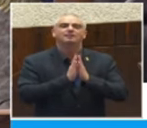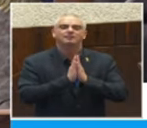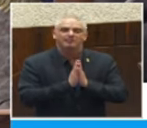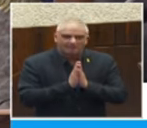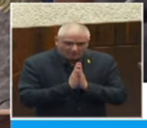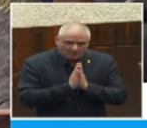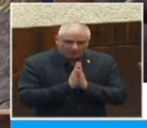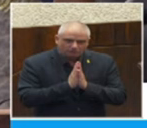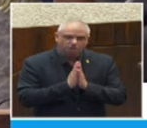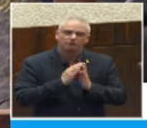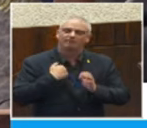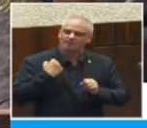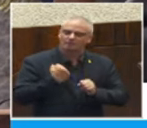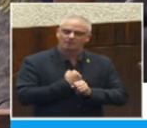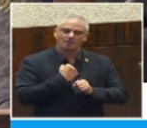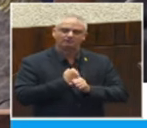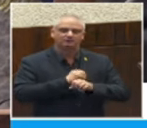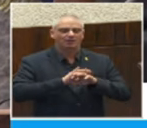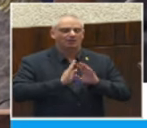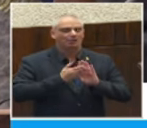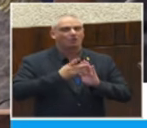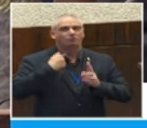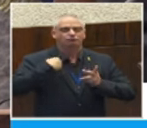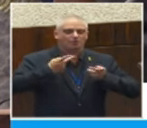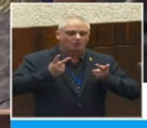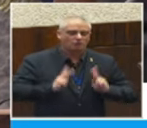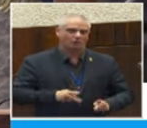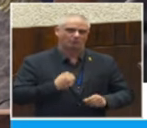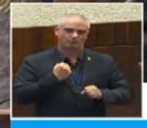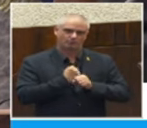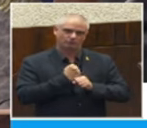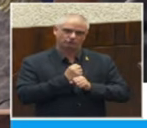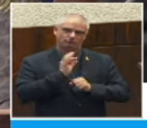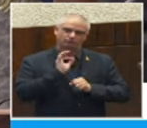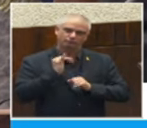נעשה כל שלאל ידינו כדי להביא.